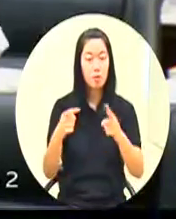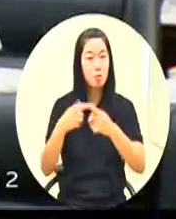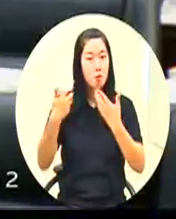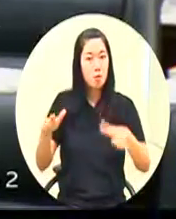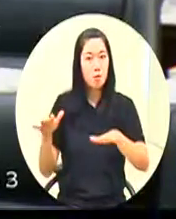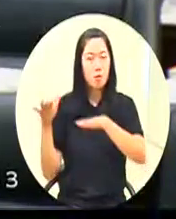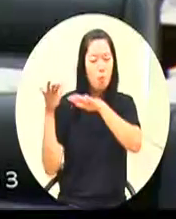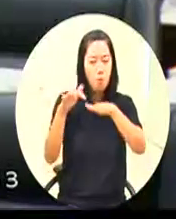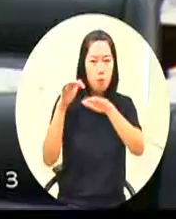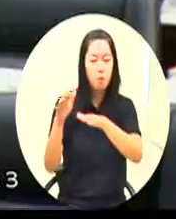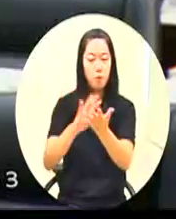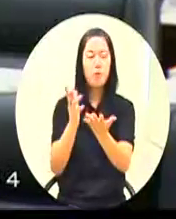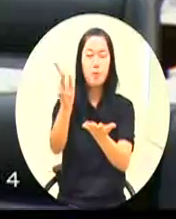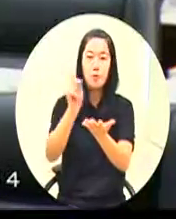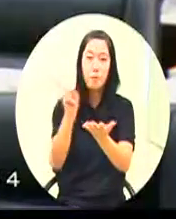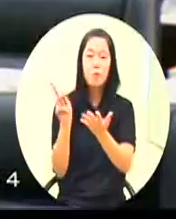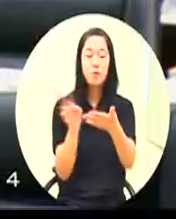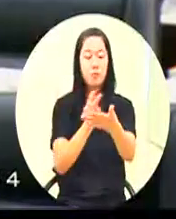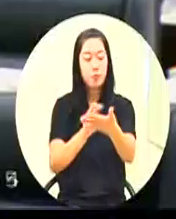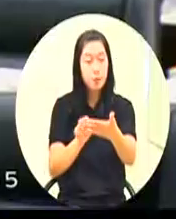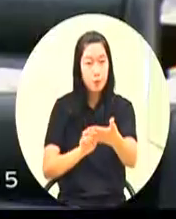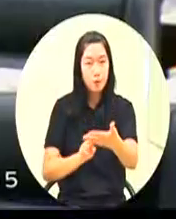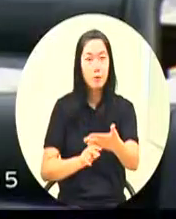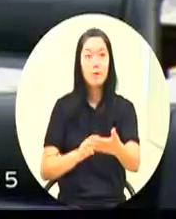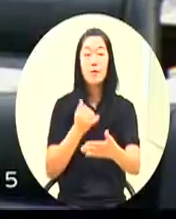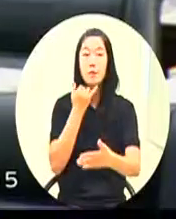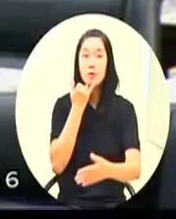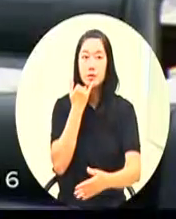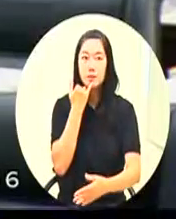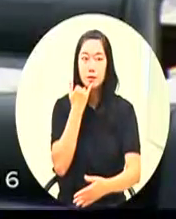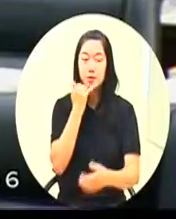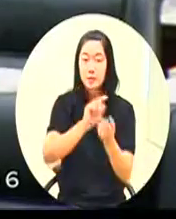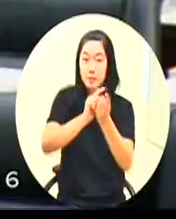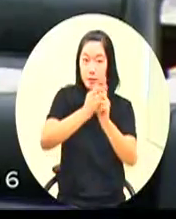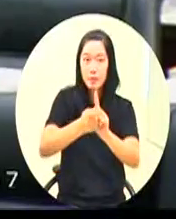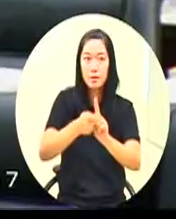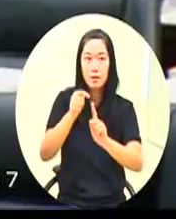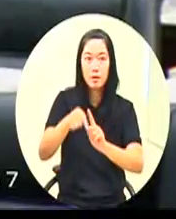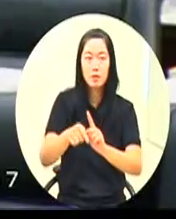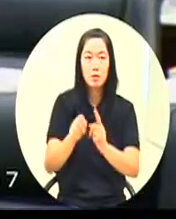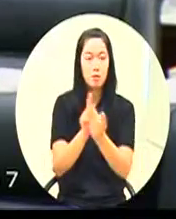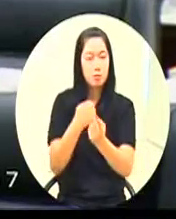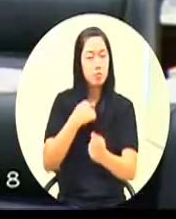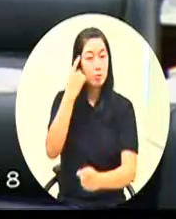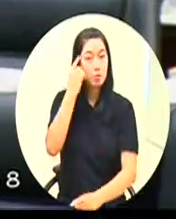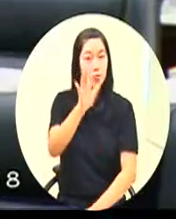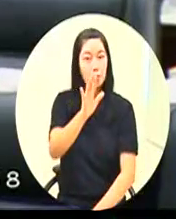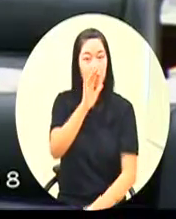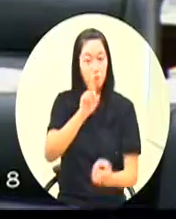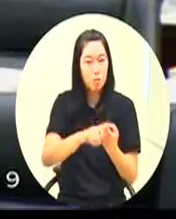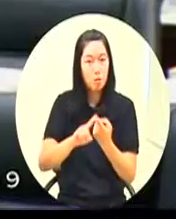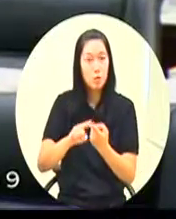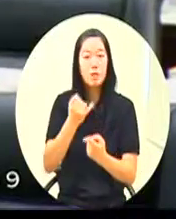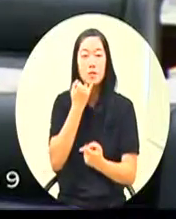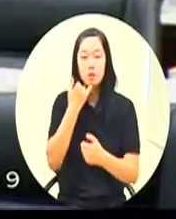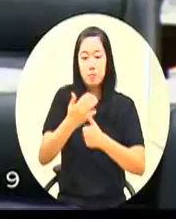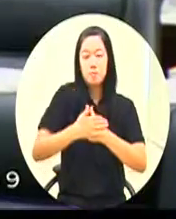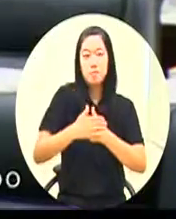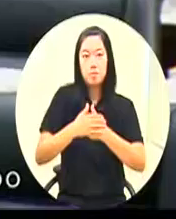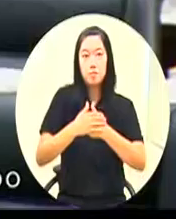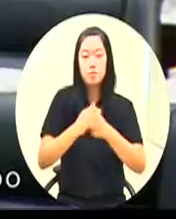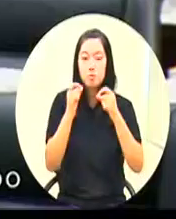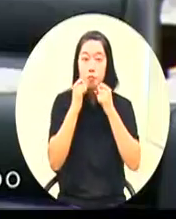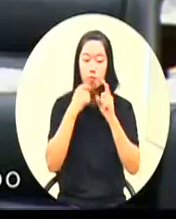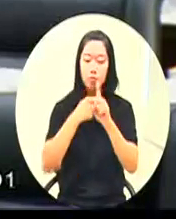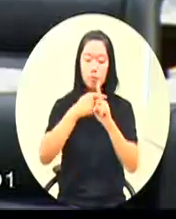那边借书看书，然后去那边产生一个比较 相对我认为有意义的提升人类品质